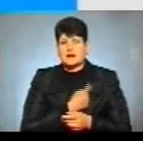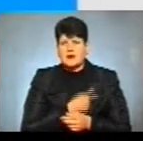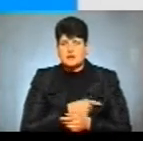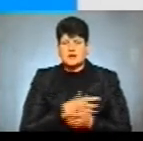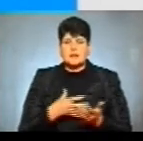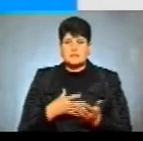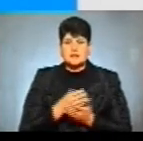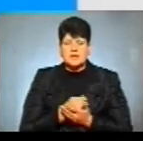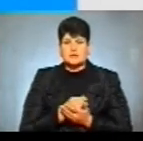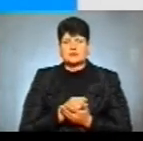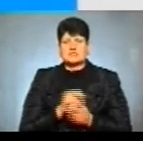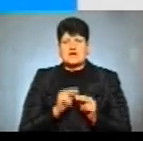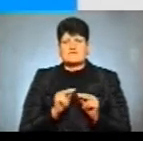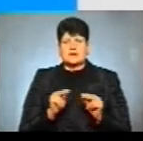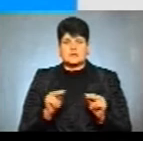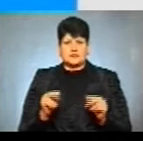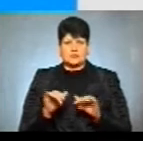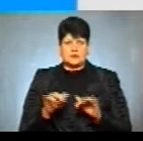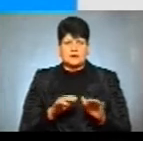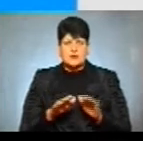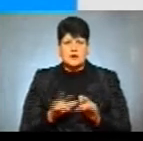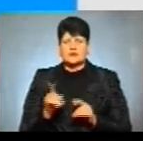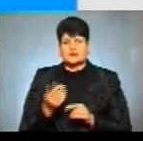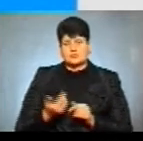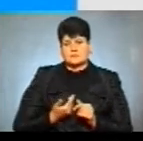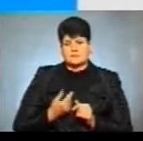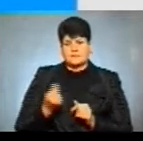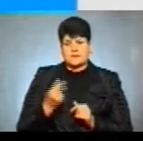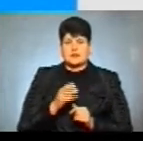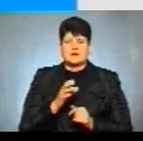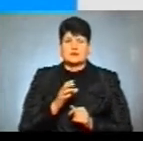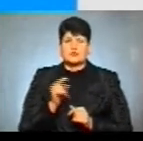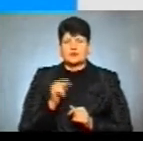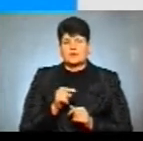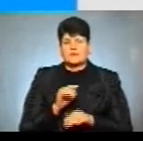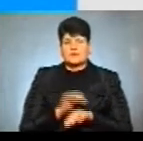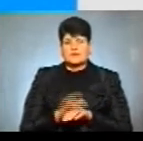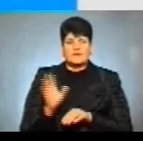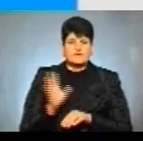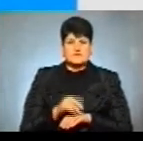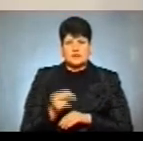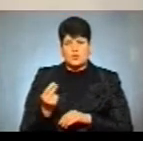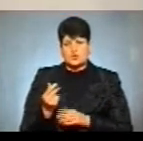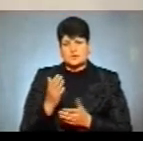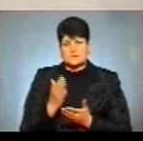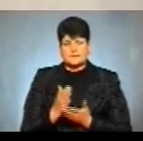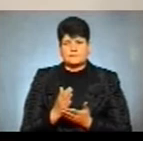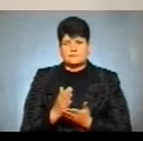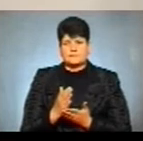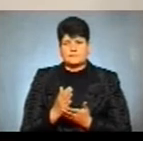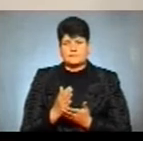викладацьку діяльність в медичному університеті. Щодо готівки, щодо статків, то фактично всі кошти